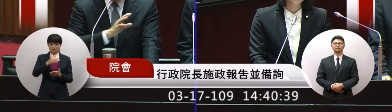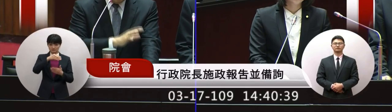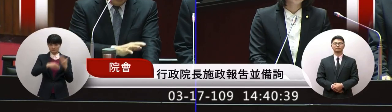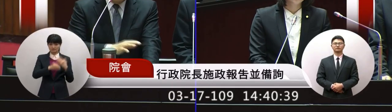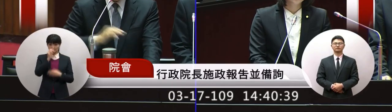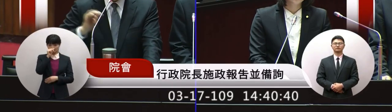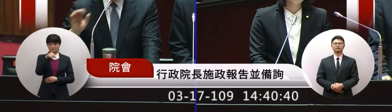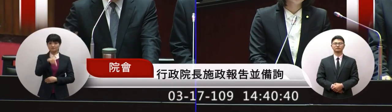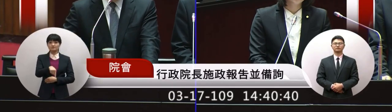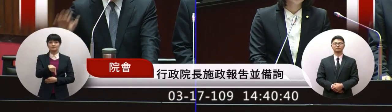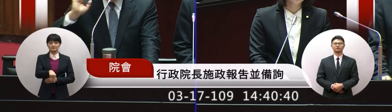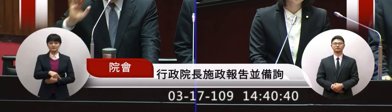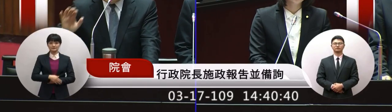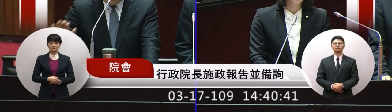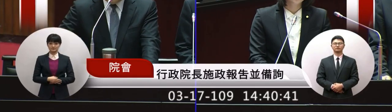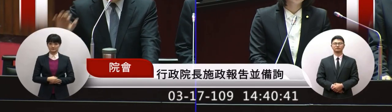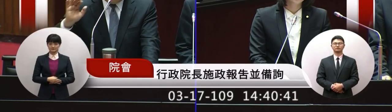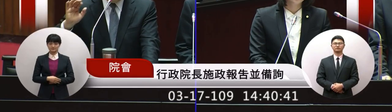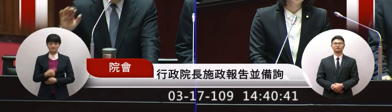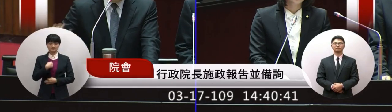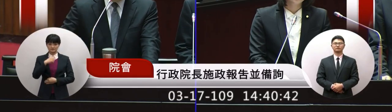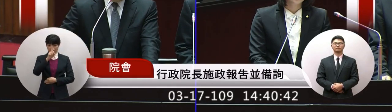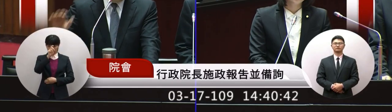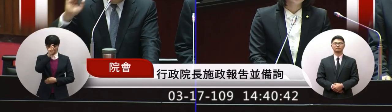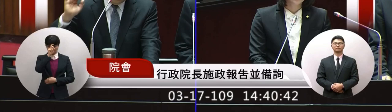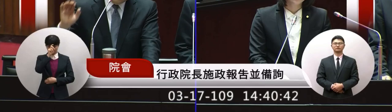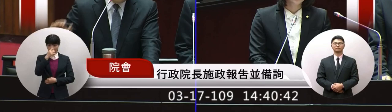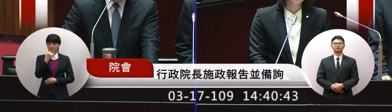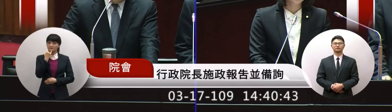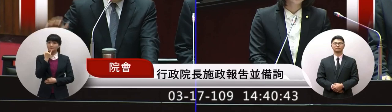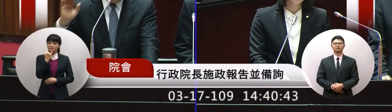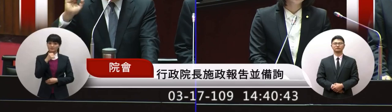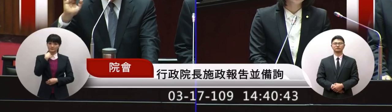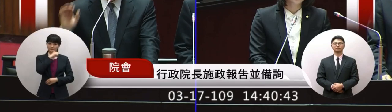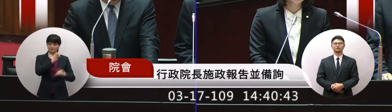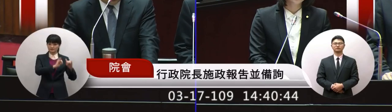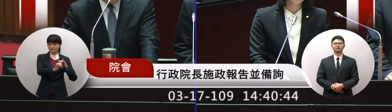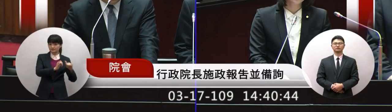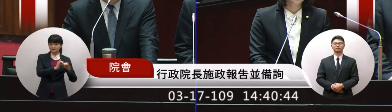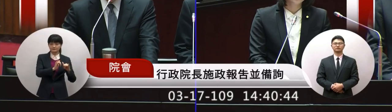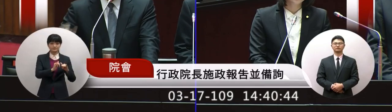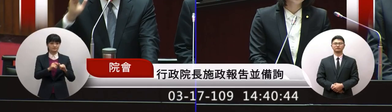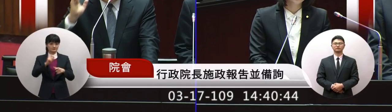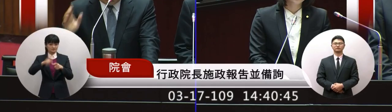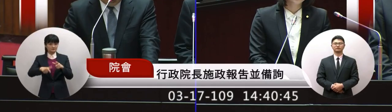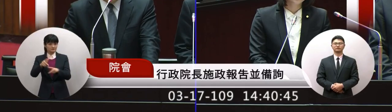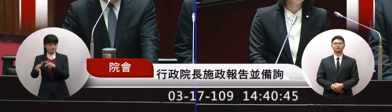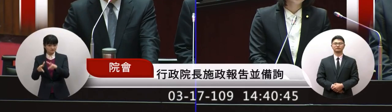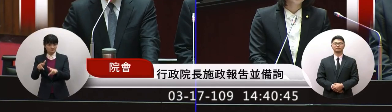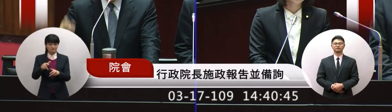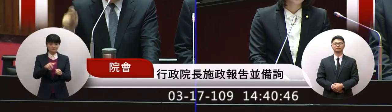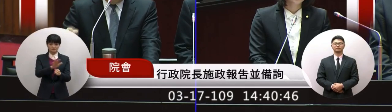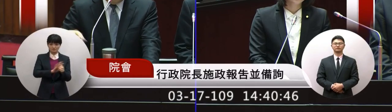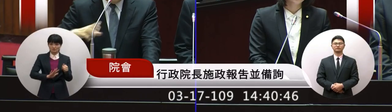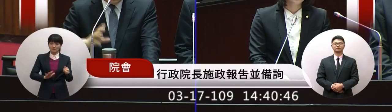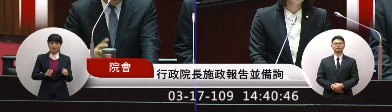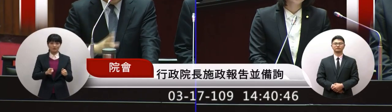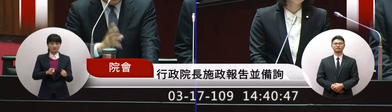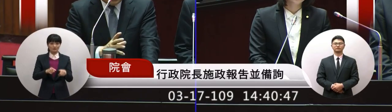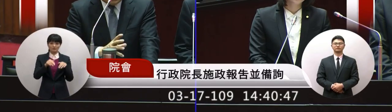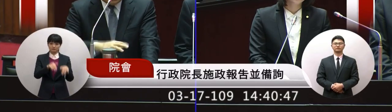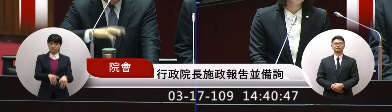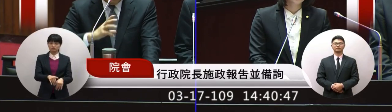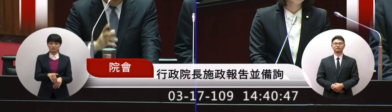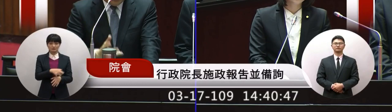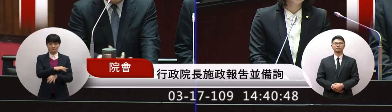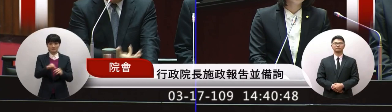下，我们一方面减少人民产业受冲击的困难，一方面希望